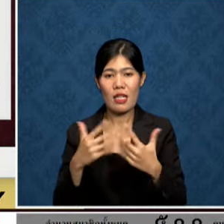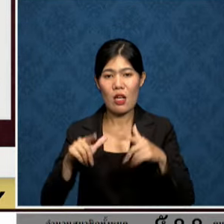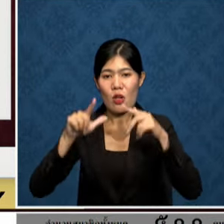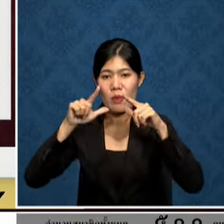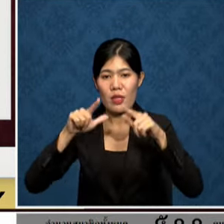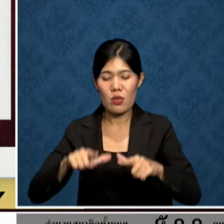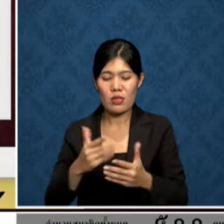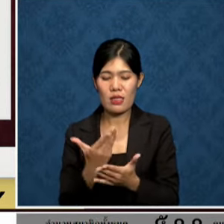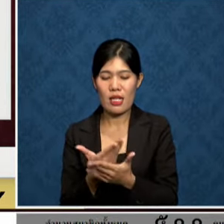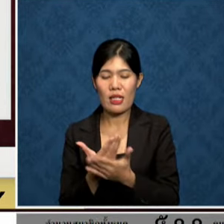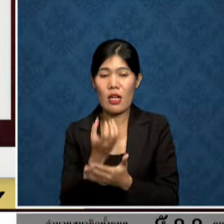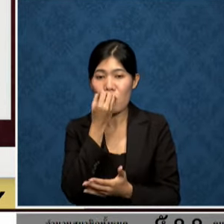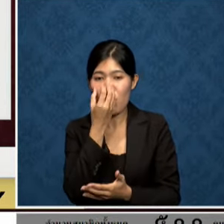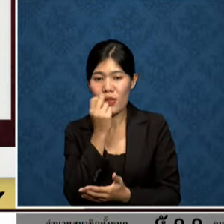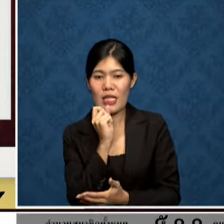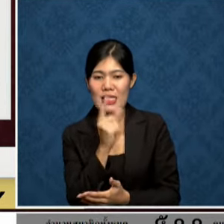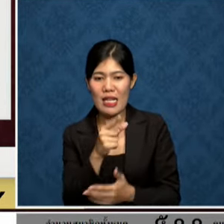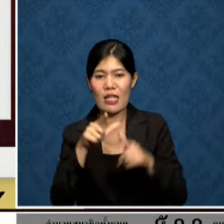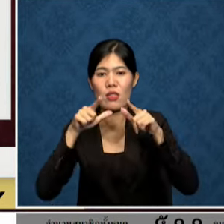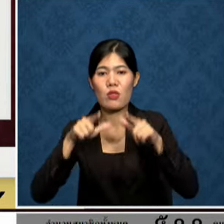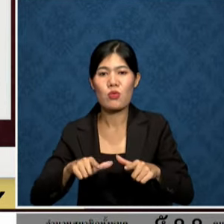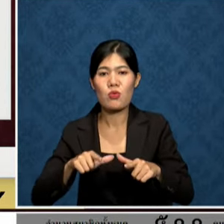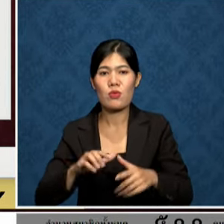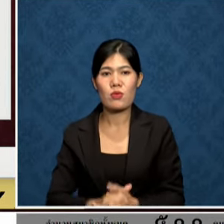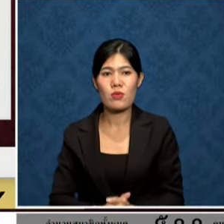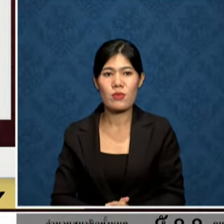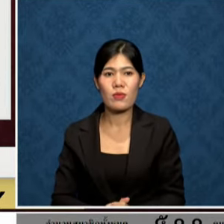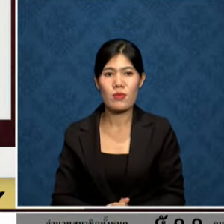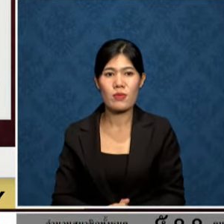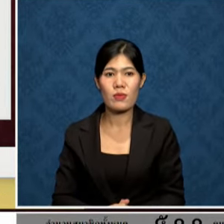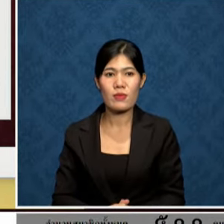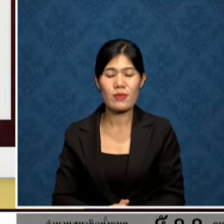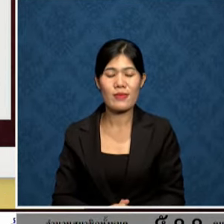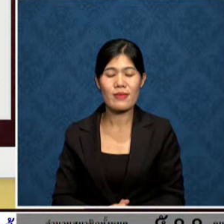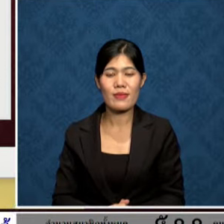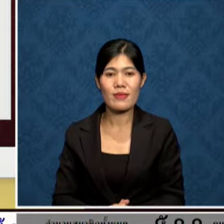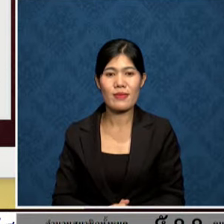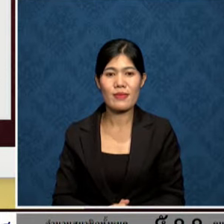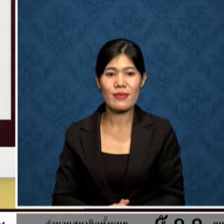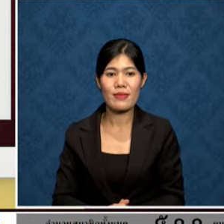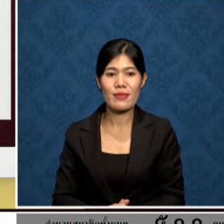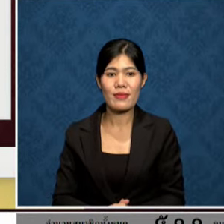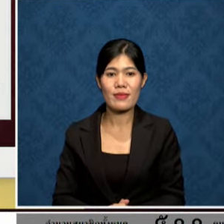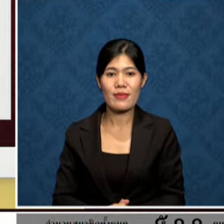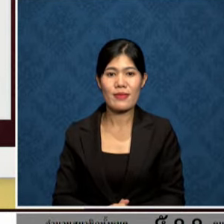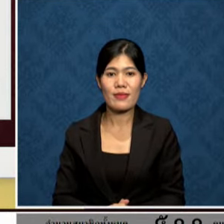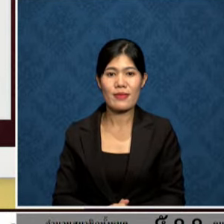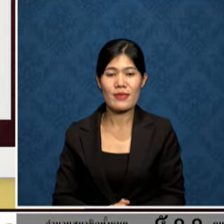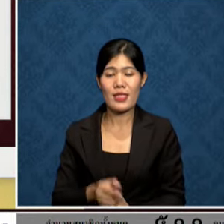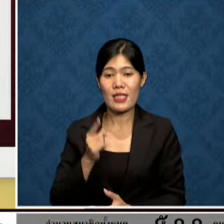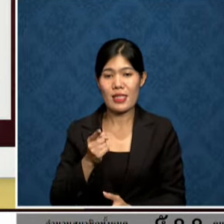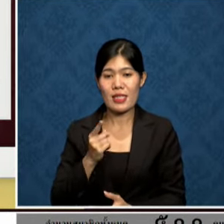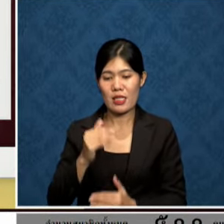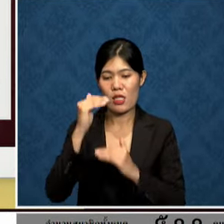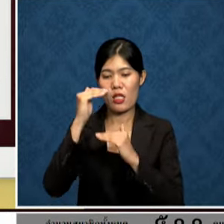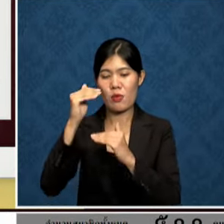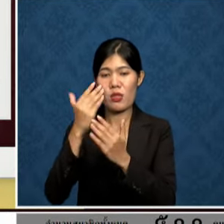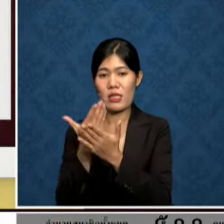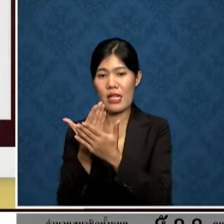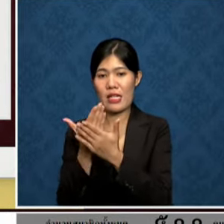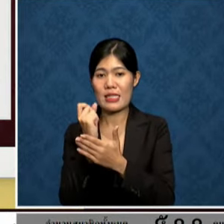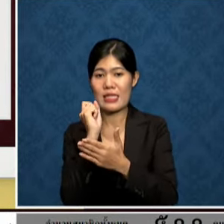แทนนะคะแล้วฉันก็ถึงบางอ้อ่ะว่าจริงๆแล้วเนี่ยที่ที่ตั้งงบชำระคืนเงินต้นเอาไว้สูง